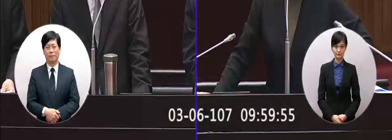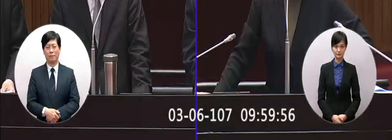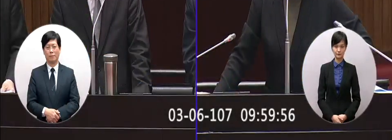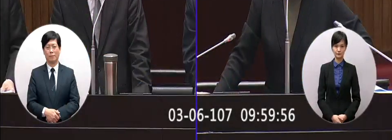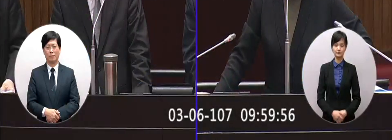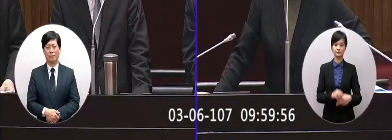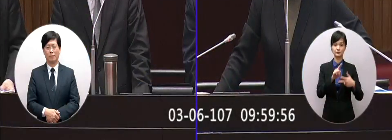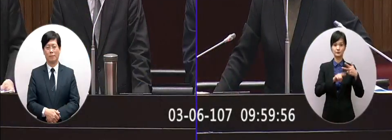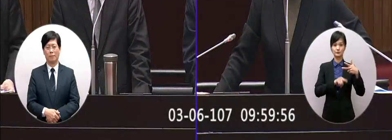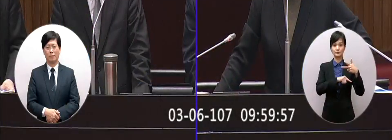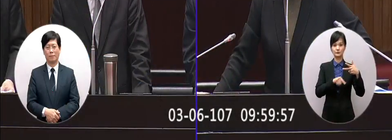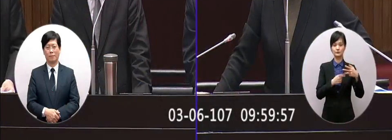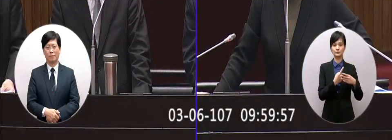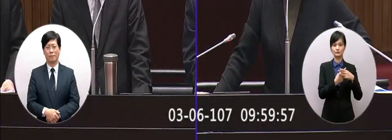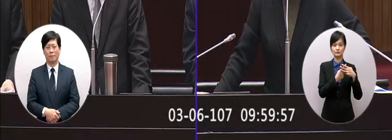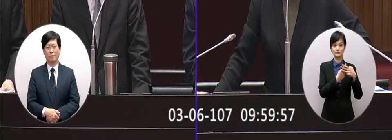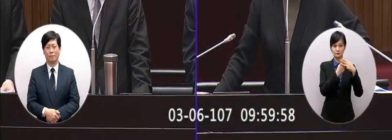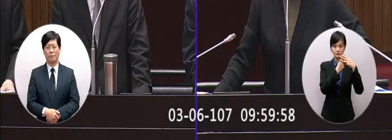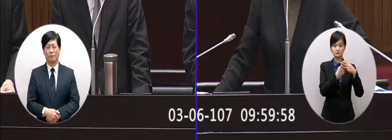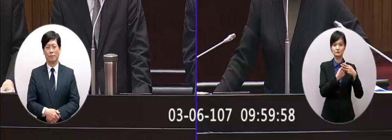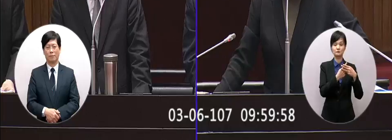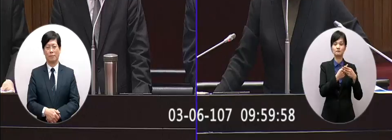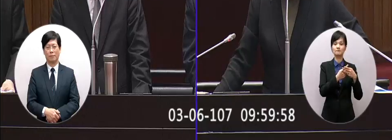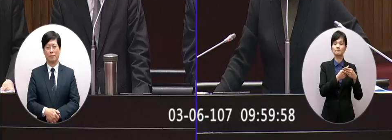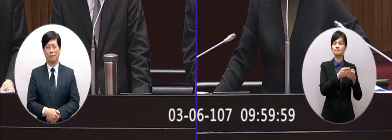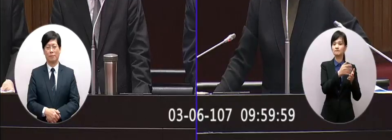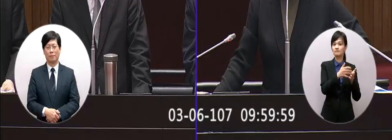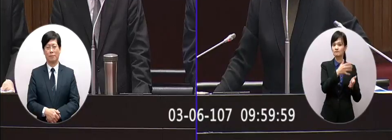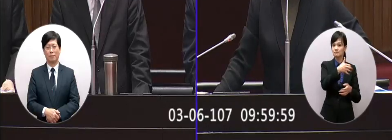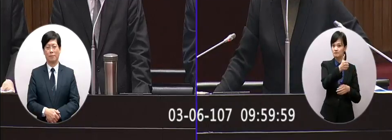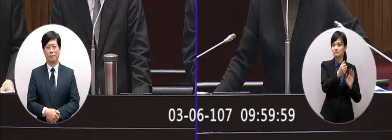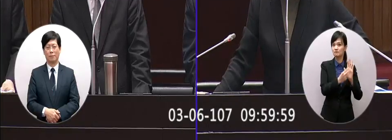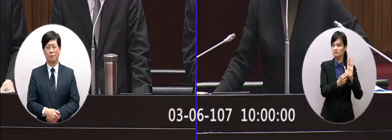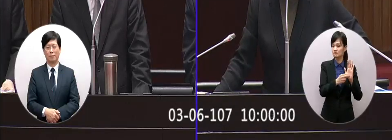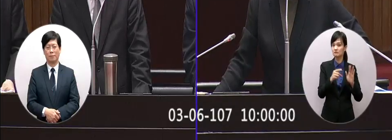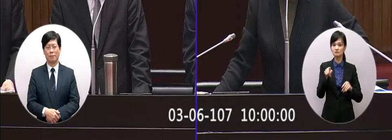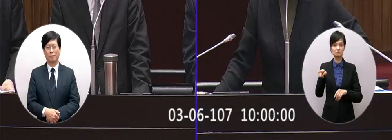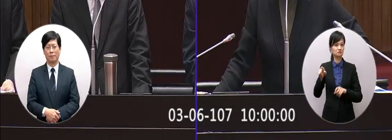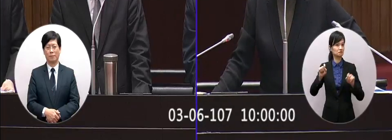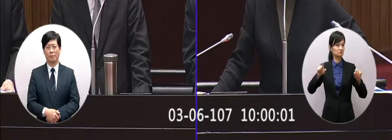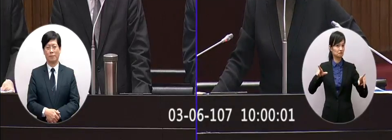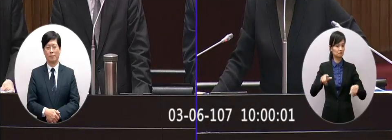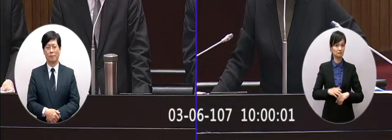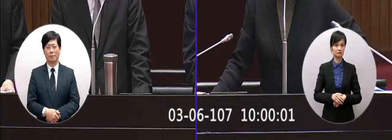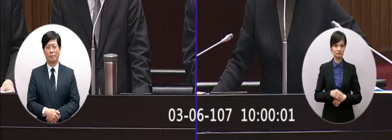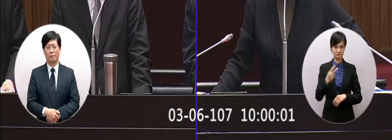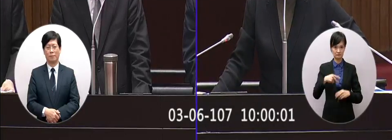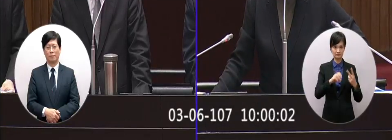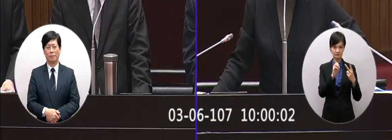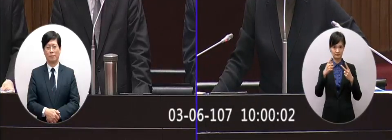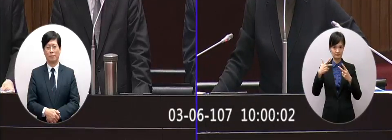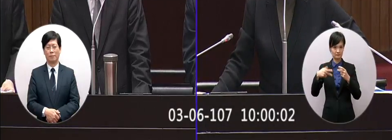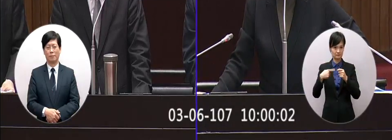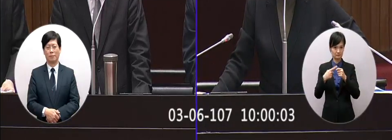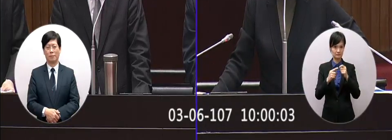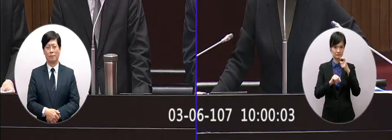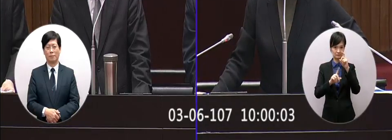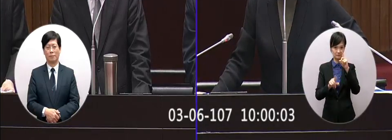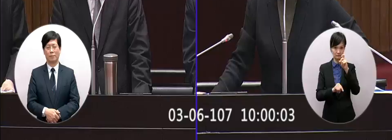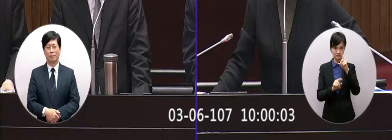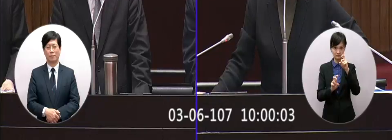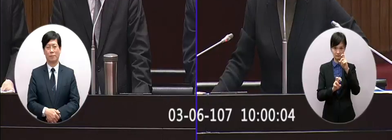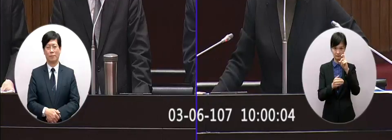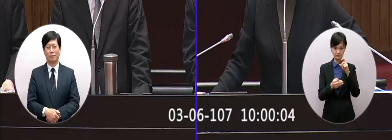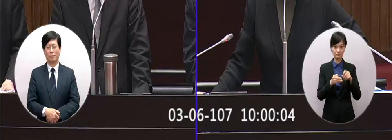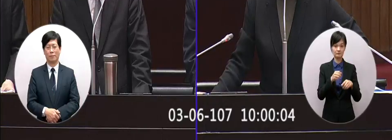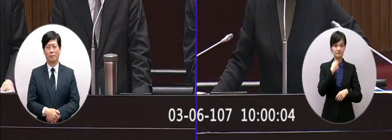朱主机长讲话又不一样了。好，我们再来看一下2017年11月29号，台湾金控董事长